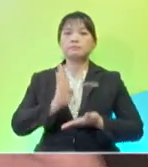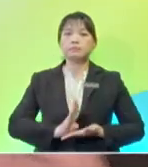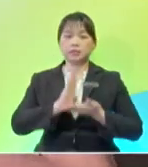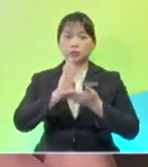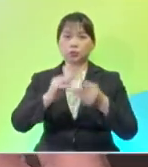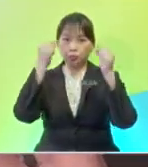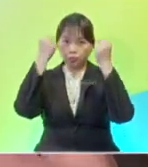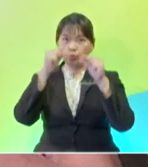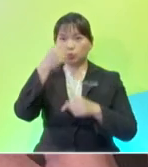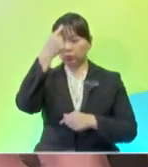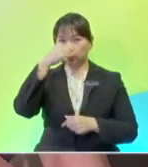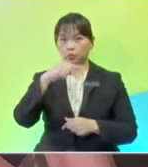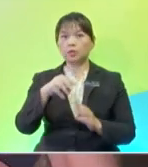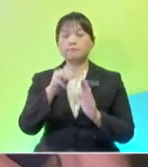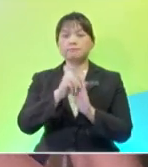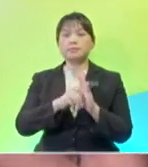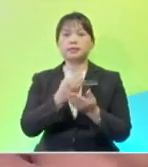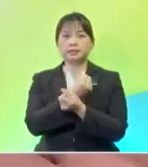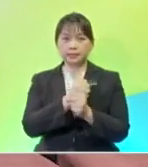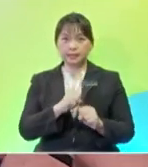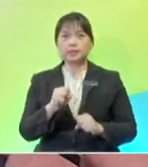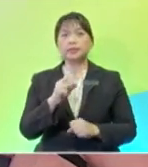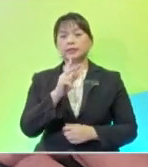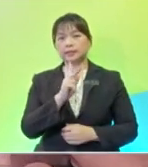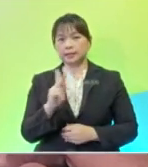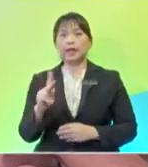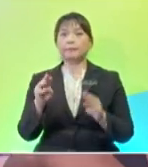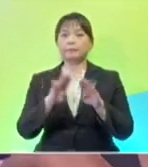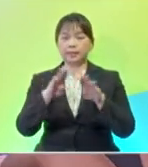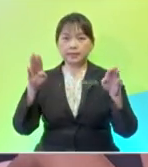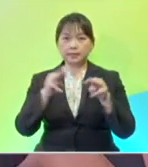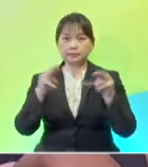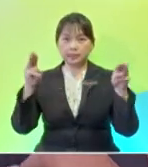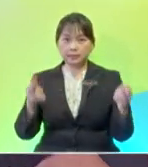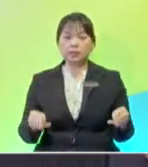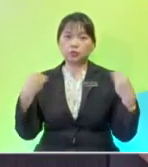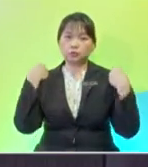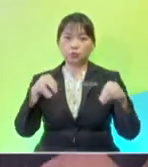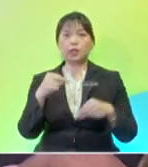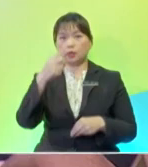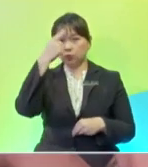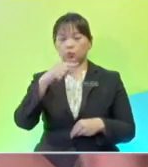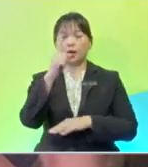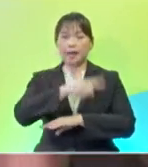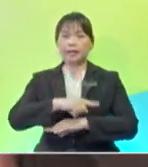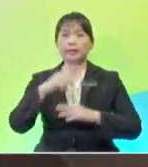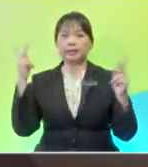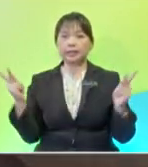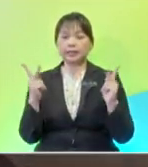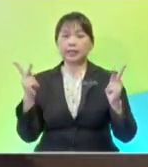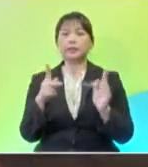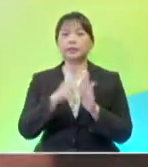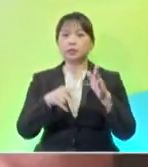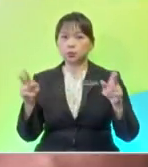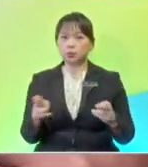untuk menyediakan meja jualan untuk hari Kamis tersebut